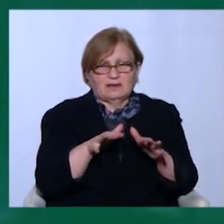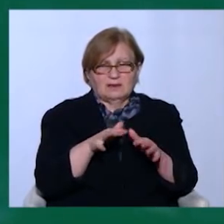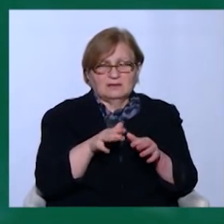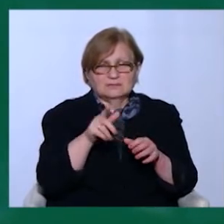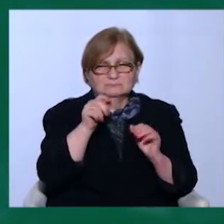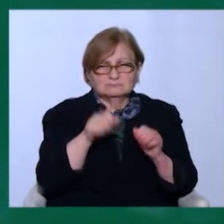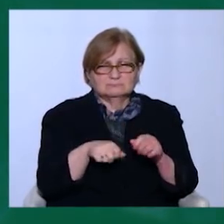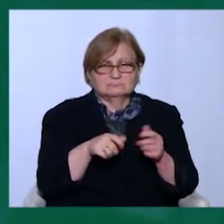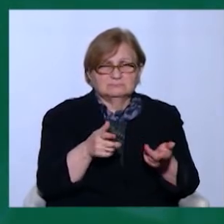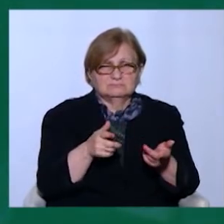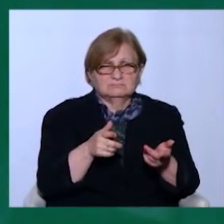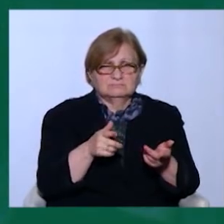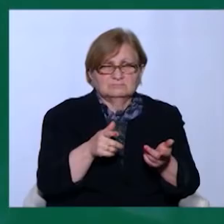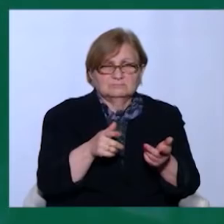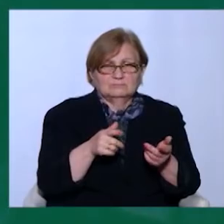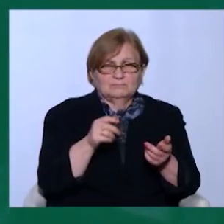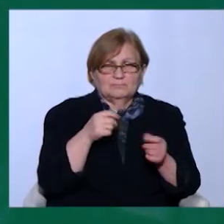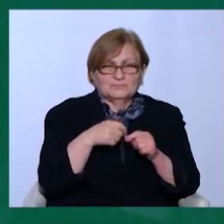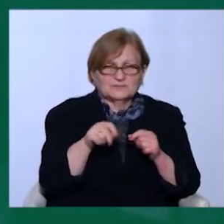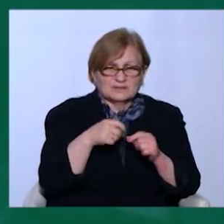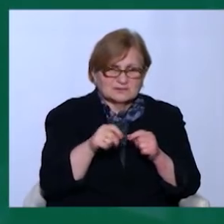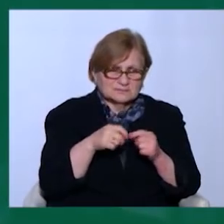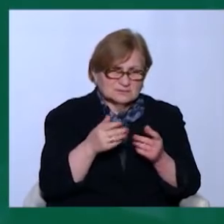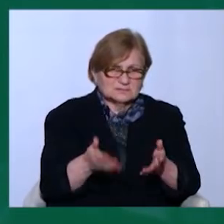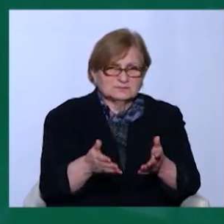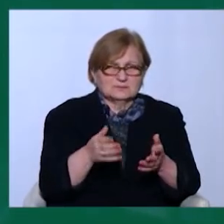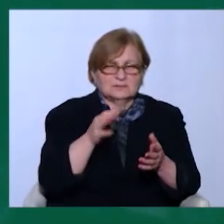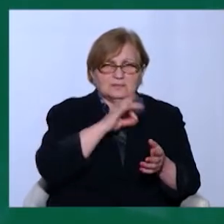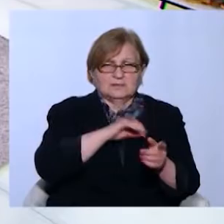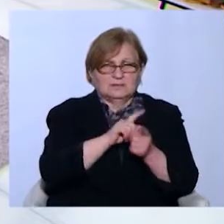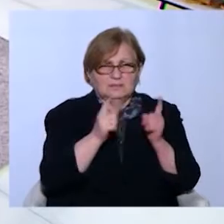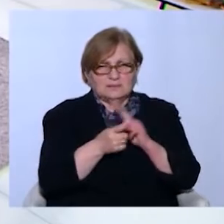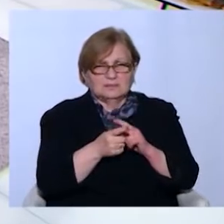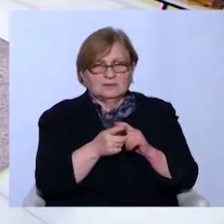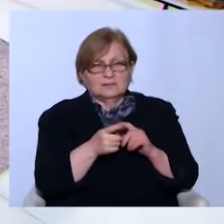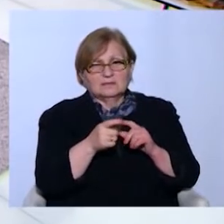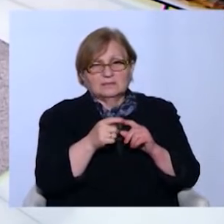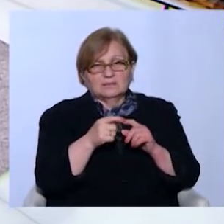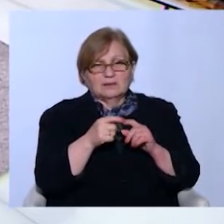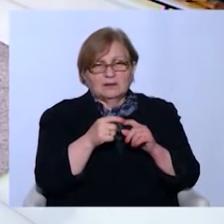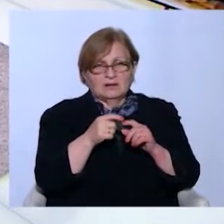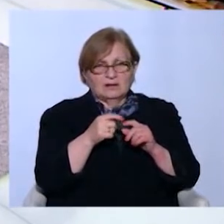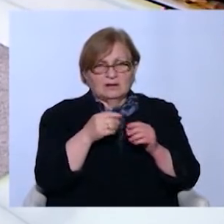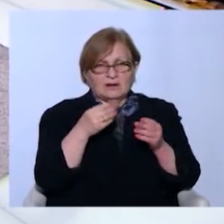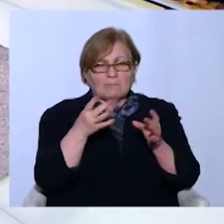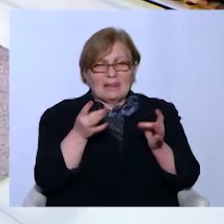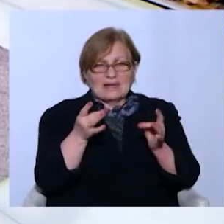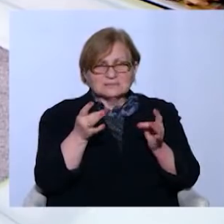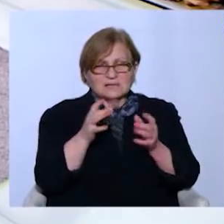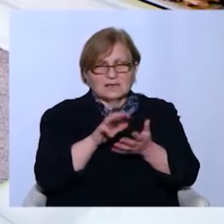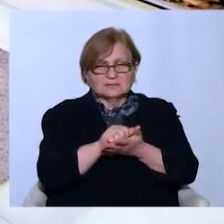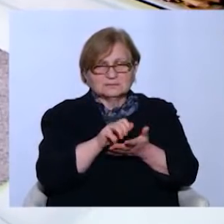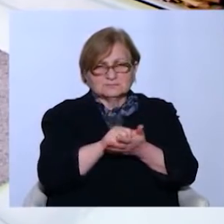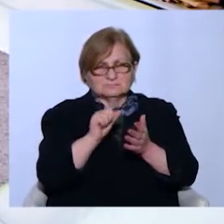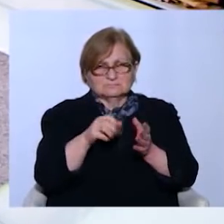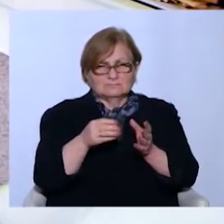შეგიძლიათ გამოიყენოთ ჩხირები, ასანთის ღერები და თუ ცხელი წებო არ გაქვთ, მიაწებოთ მაგალითად პლასტელინით.